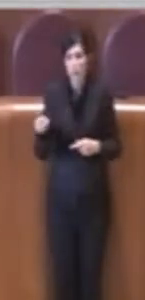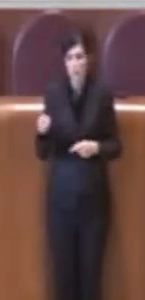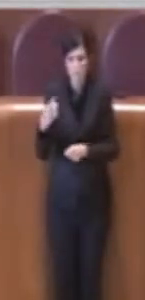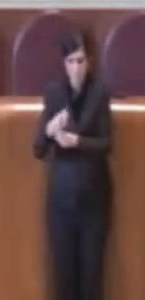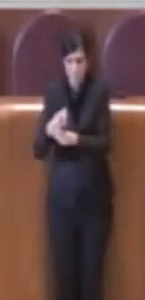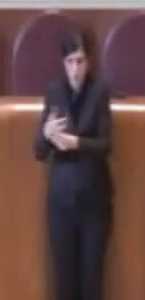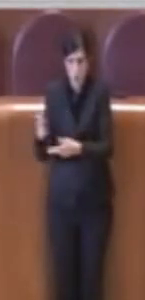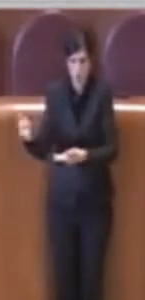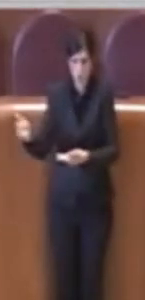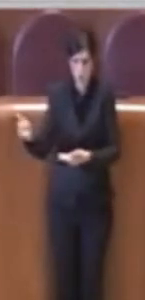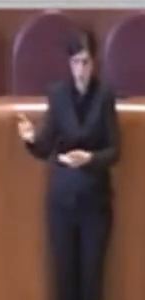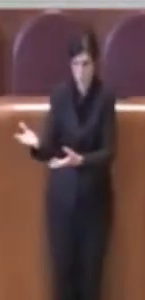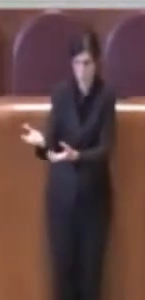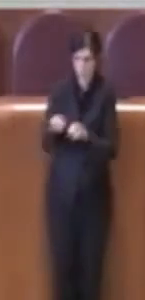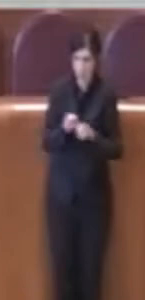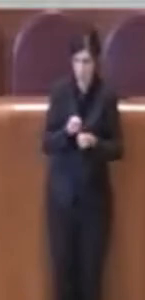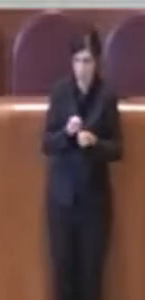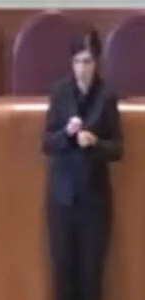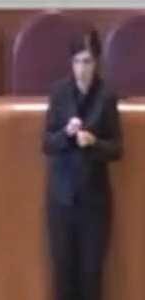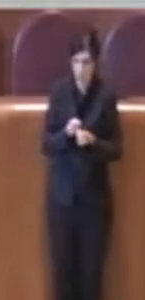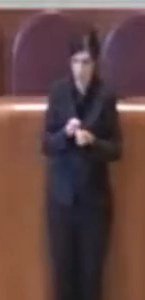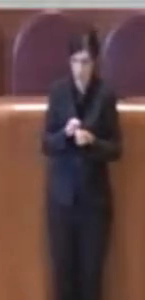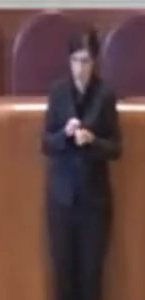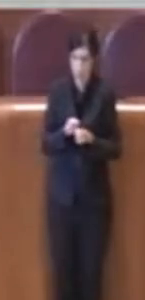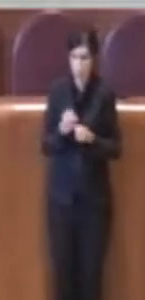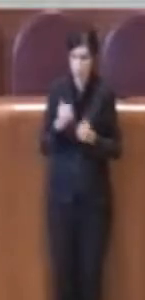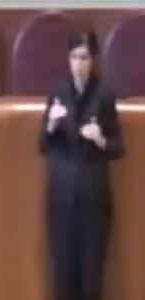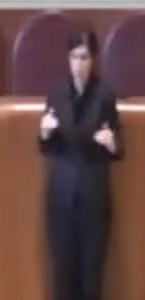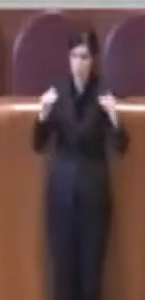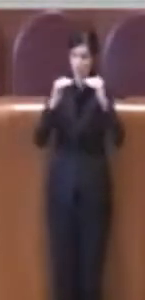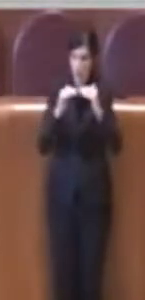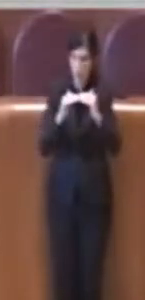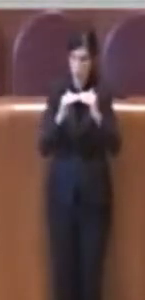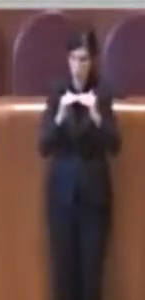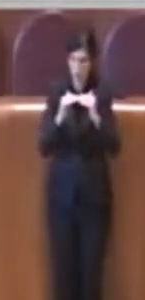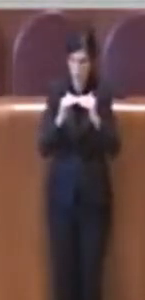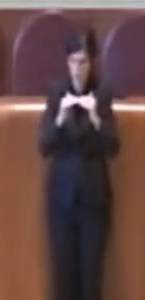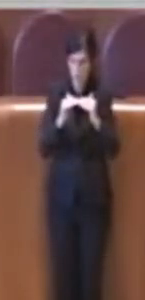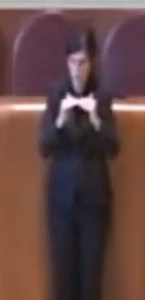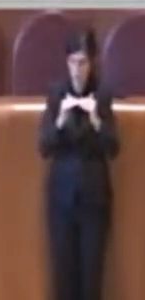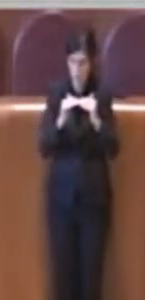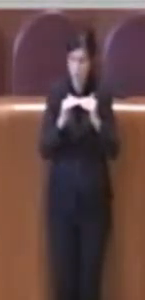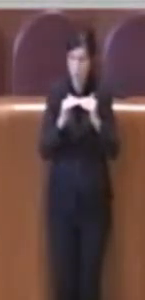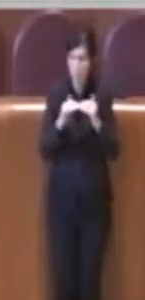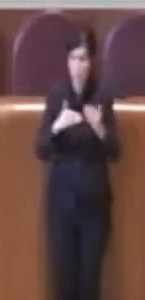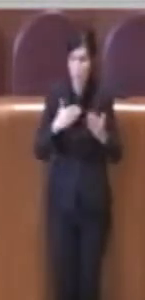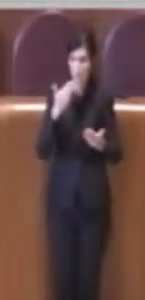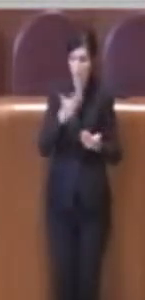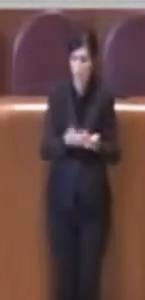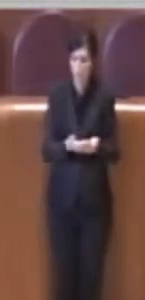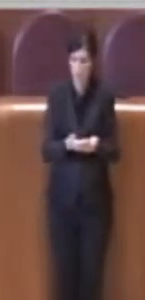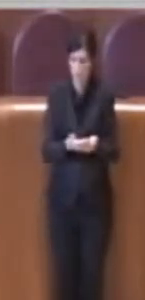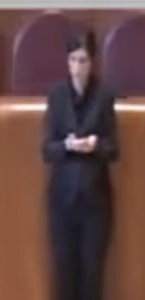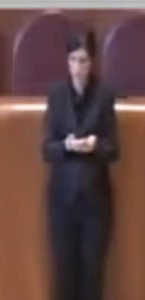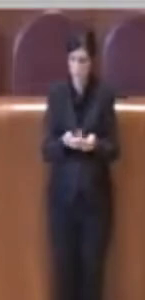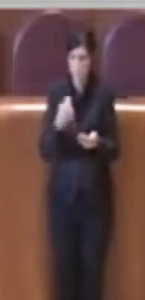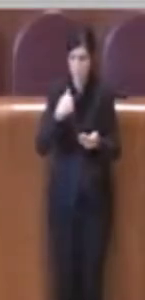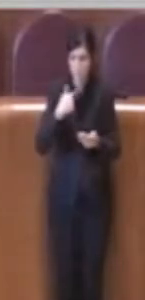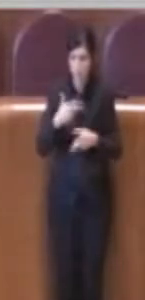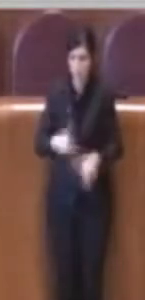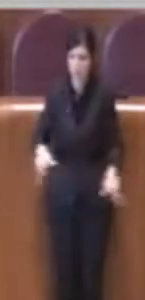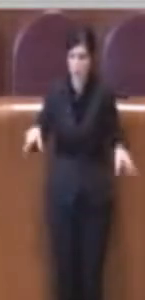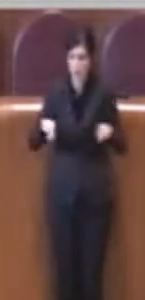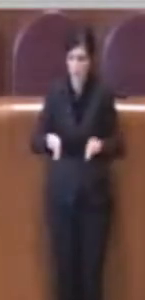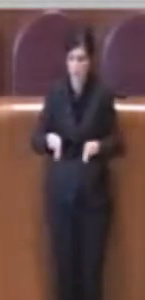esigenze in giusto equilibrio che noi pensiamo di aver calato in questa proposta e quindi ribadisco a